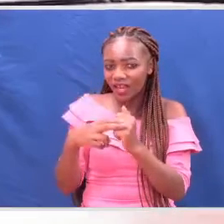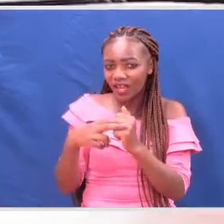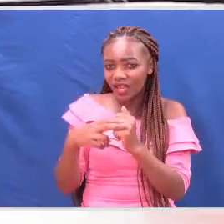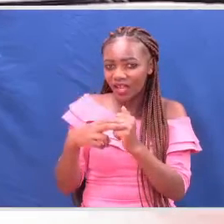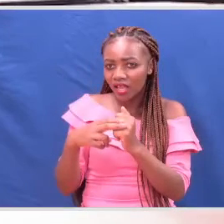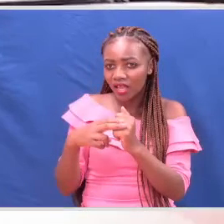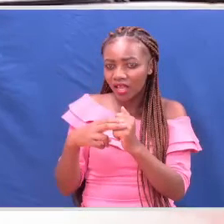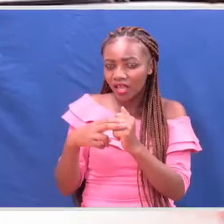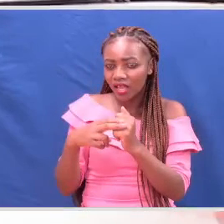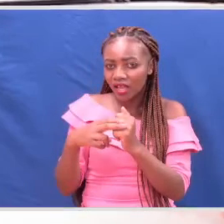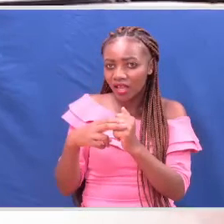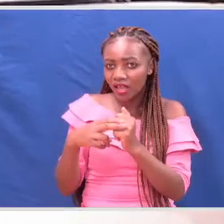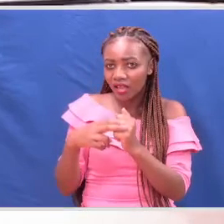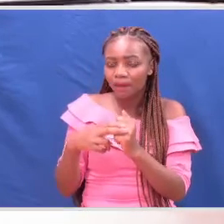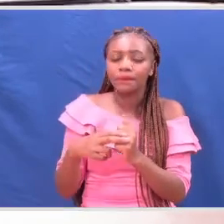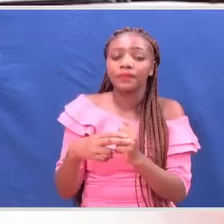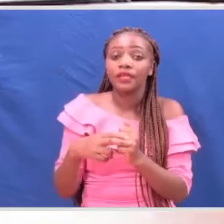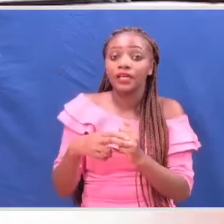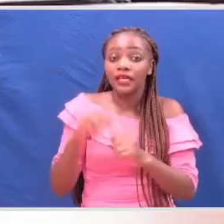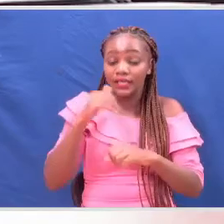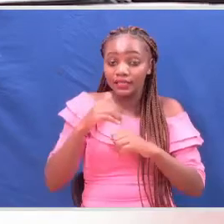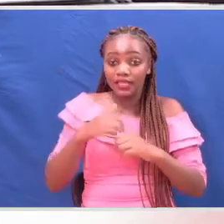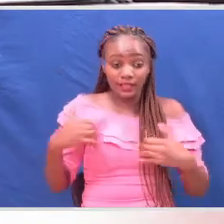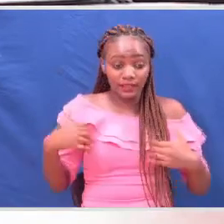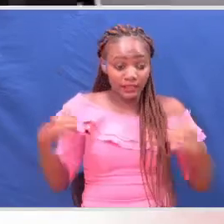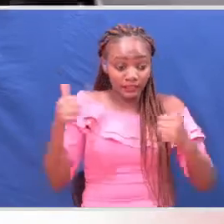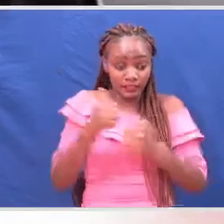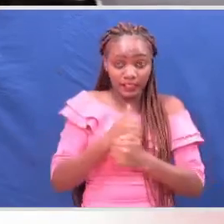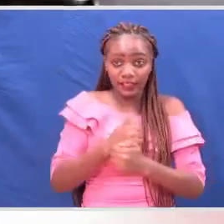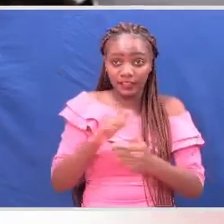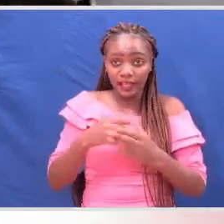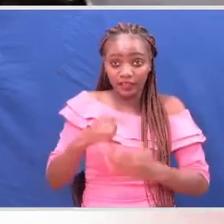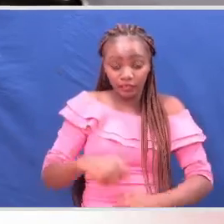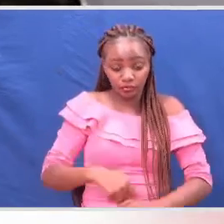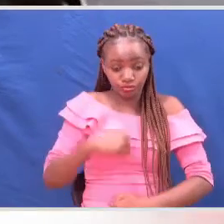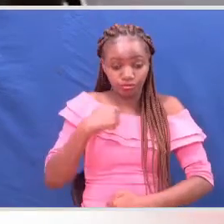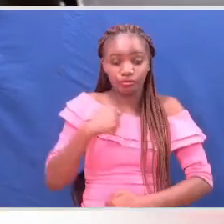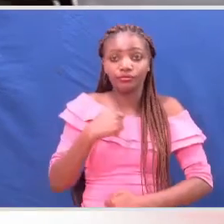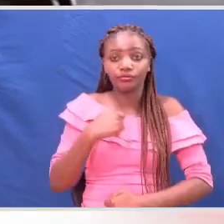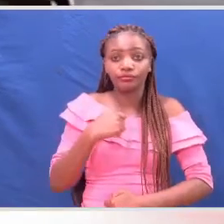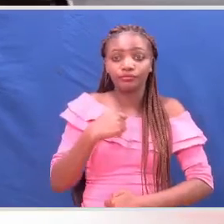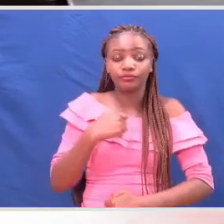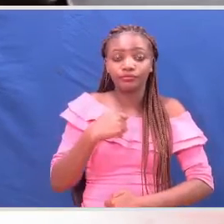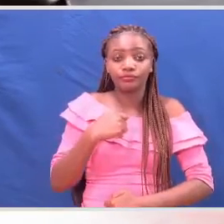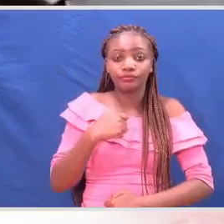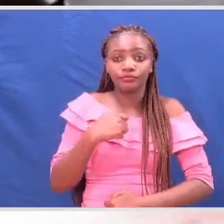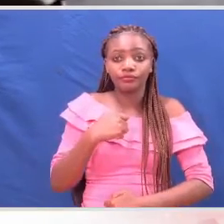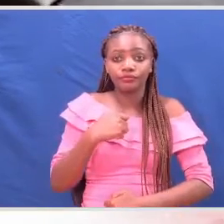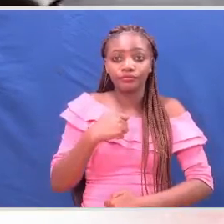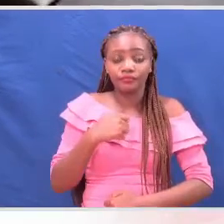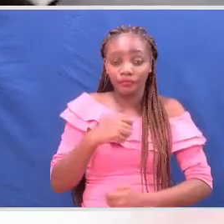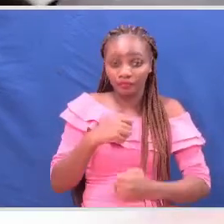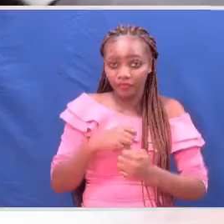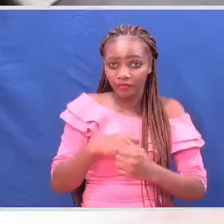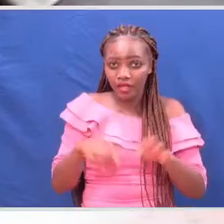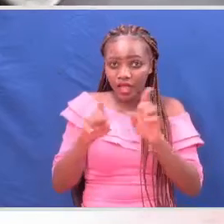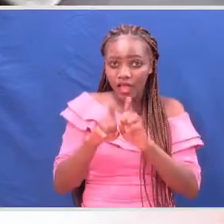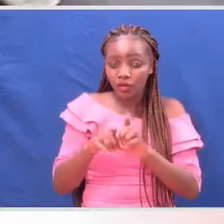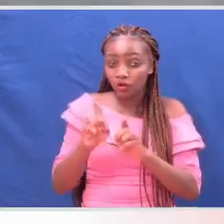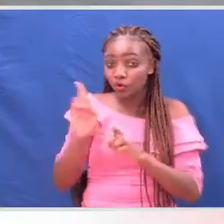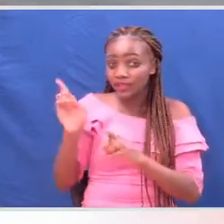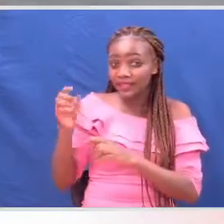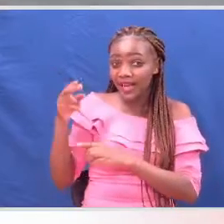valia jacket na alikuwa ameifunga na blada upande wa ndani. Na hiyo